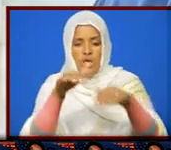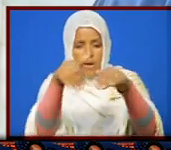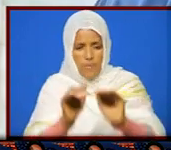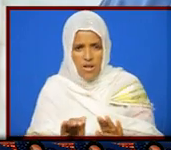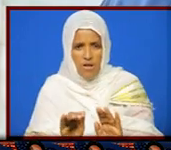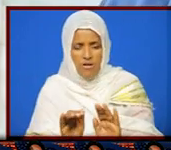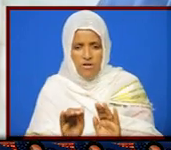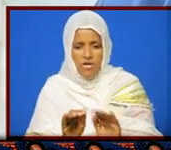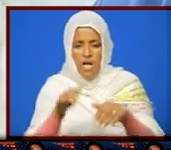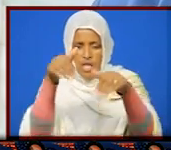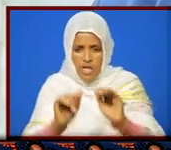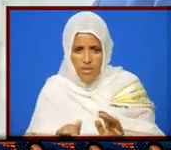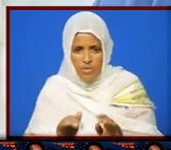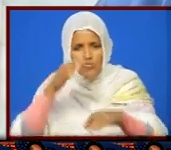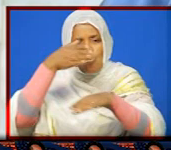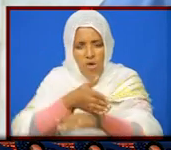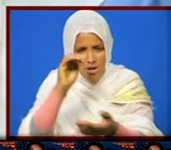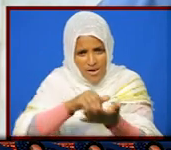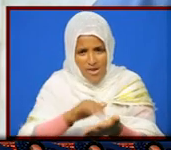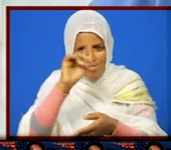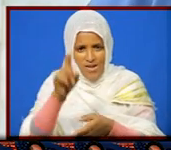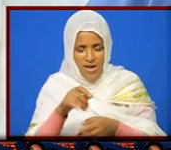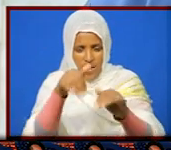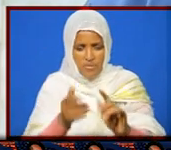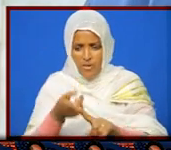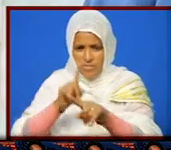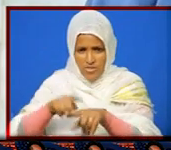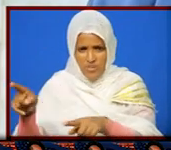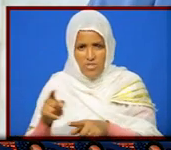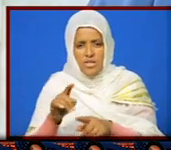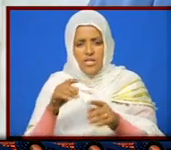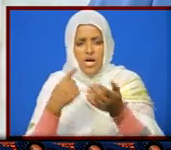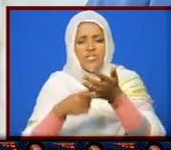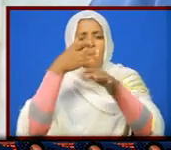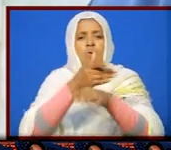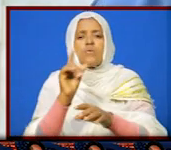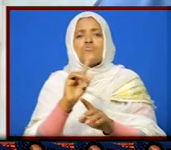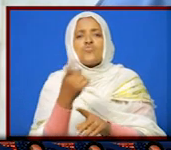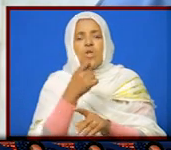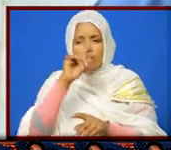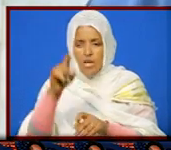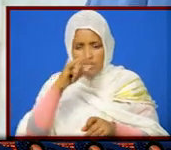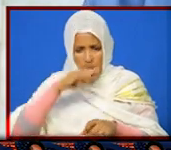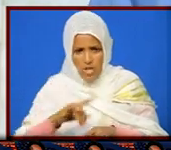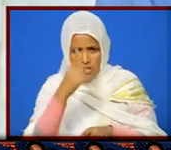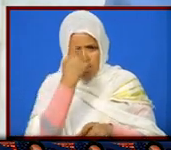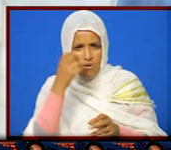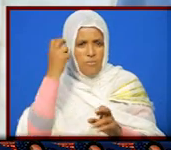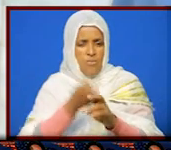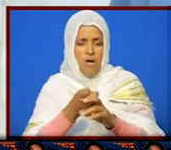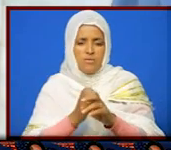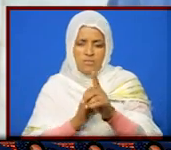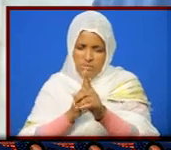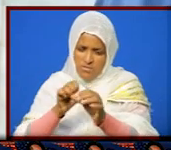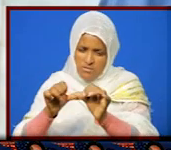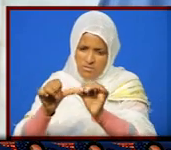የሚሉት? ይቀበራል፣ ልቀብር ነው። ከተቀበረ ሲሉሃል ደግሞ ቀብር የማመለሳለሁኝ፣ ታዲያ ምን ይሆናል ከዚያ በኋላ ነው የሚሉ። የህፃናት ጥያቄ እንዲህ